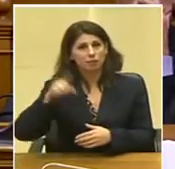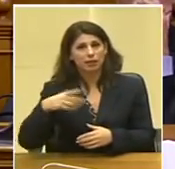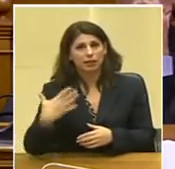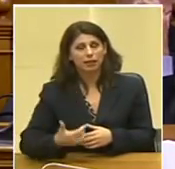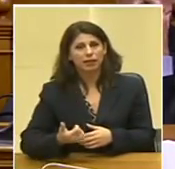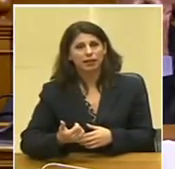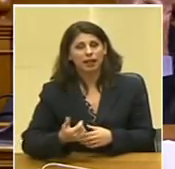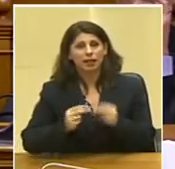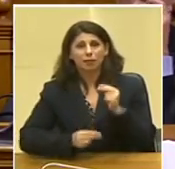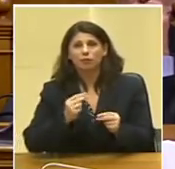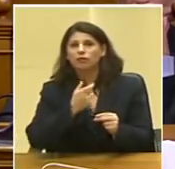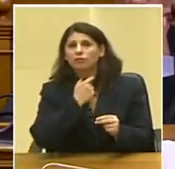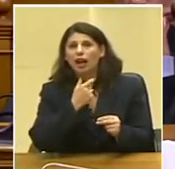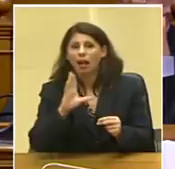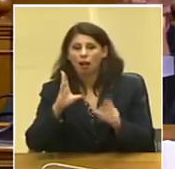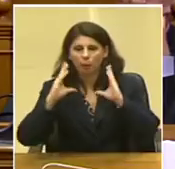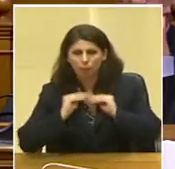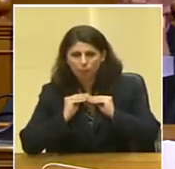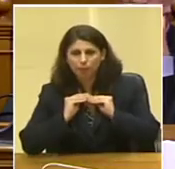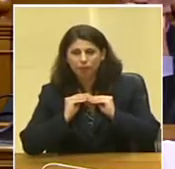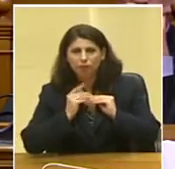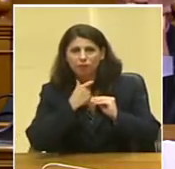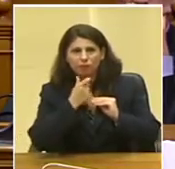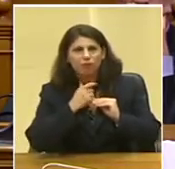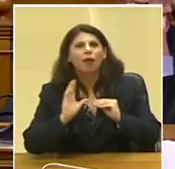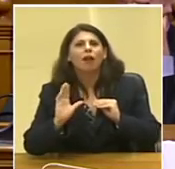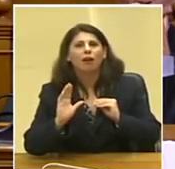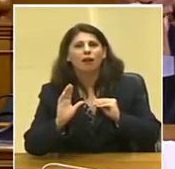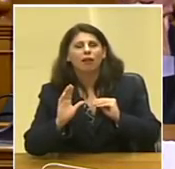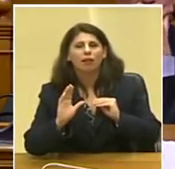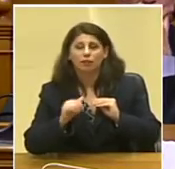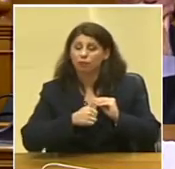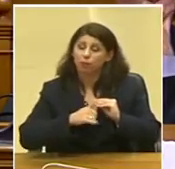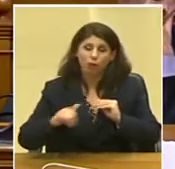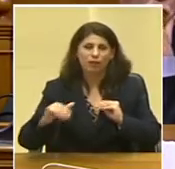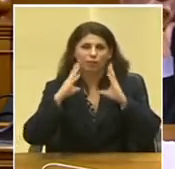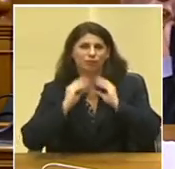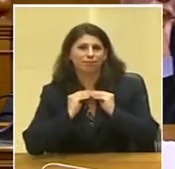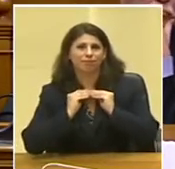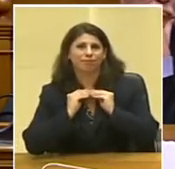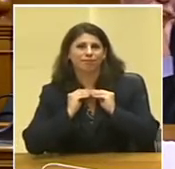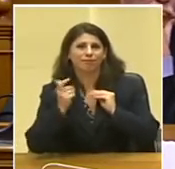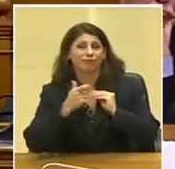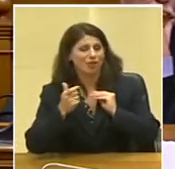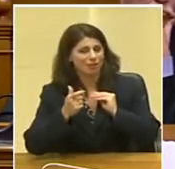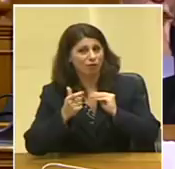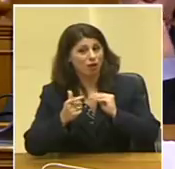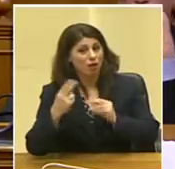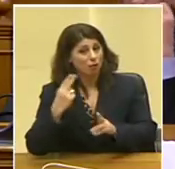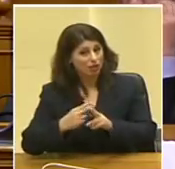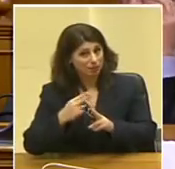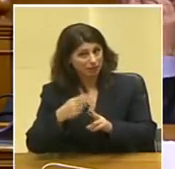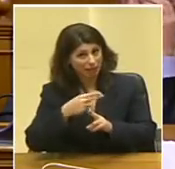μου χορδές. Αφωνία όμως δεν έχω πάθει εγώ στην πολιτική μου στάση και θέση. Ποτέ. Και κρίσιμα θέματα, ιδίως εθνικά